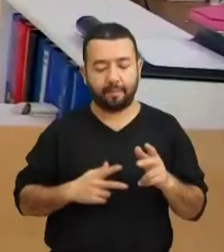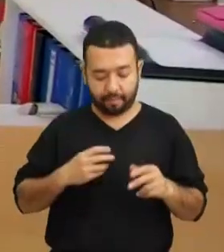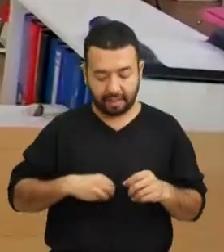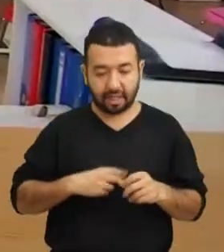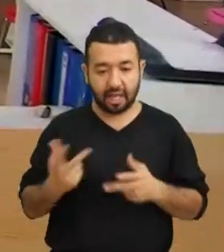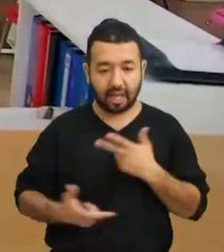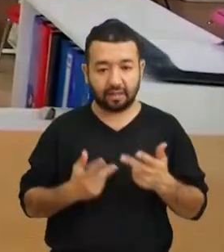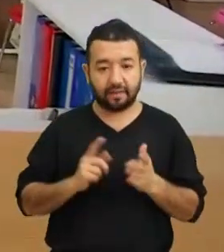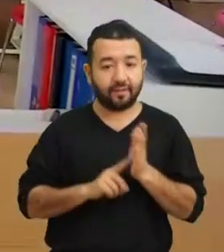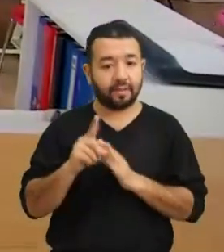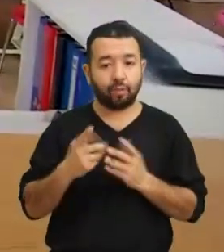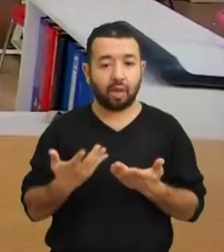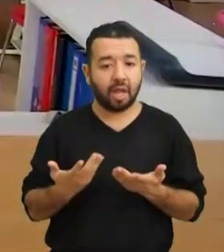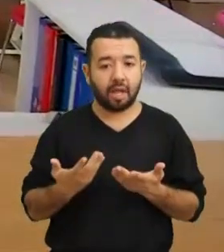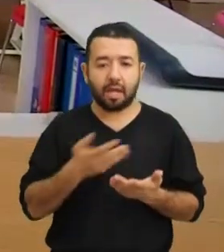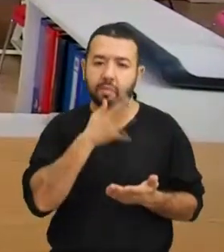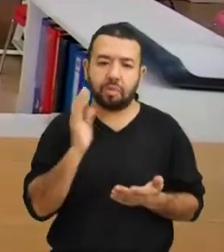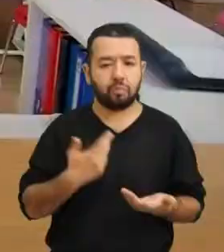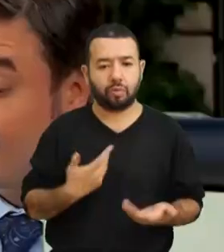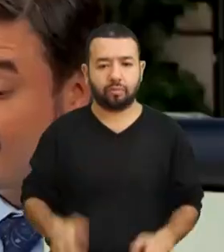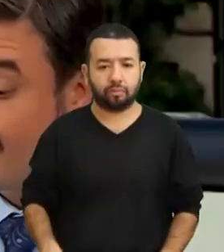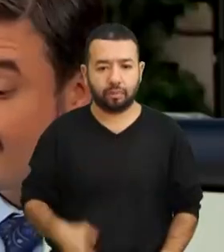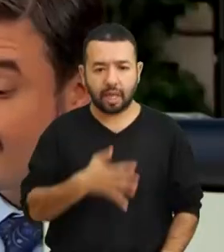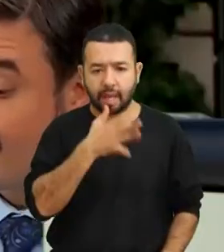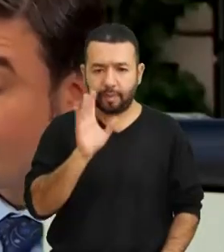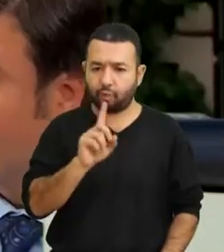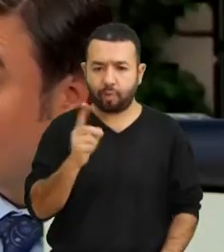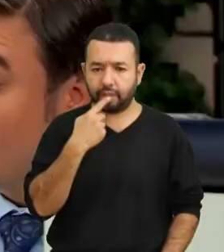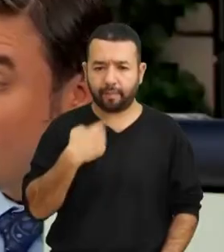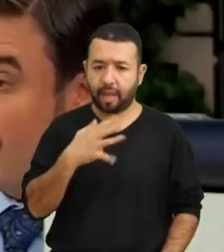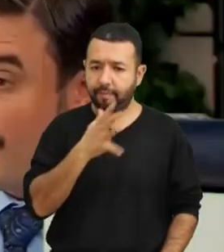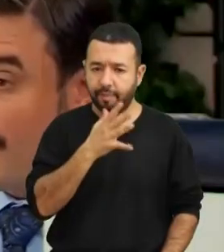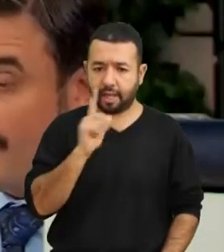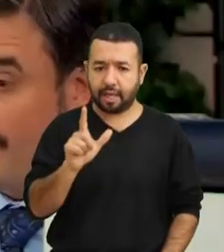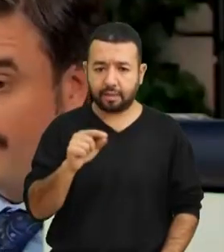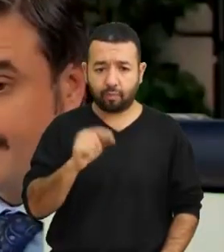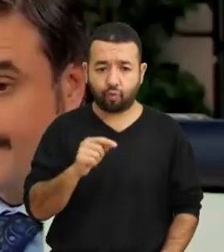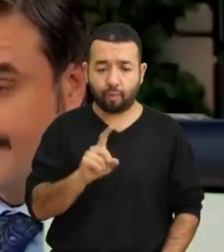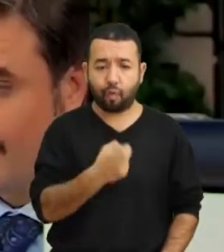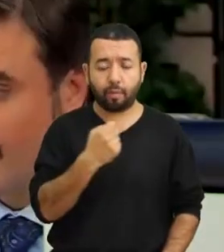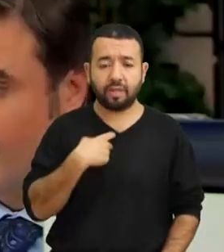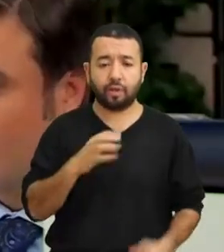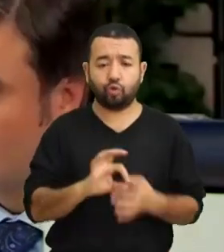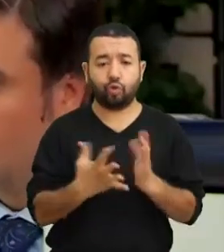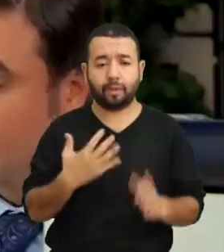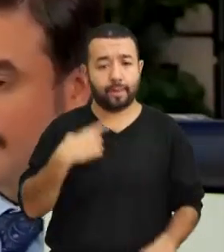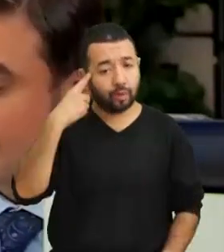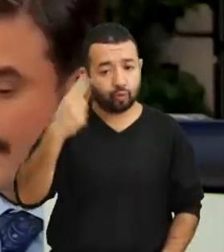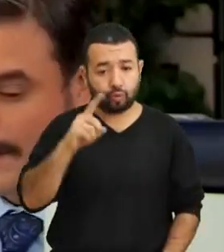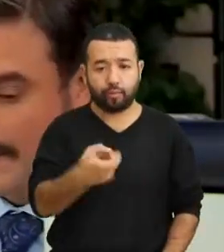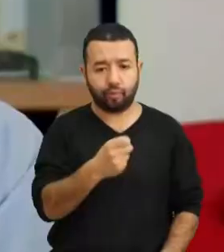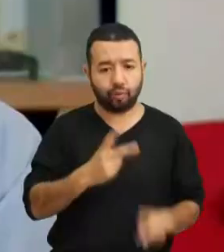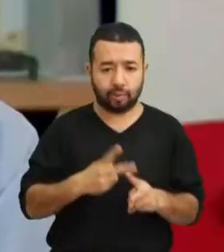şey. Bilmiyorum müdür bey, bilmiyorum. Bilmiyorum yok, bilmen lazım. Yoksa bu bulmacayı çözemeyiz. Düşün ve bul